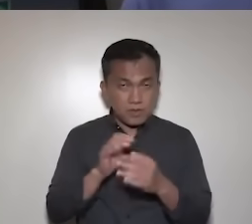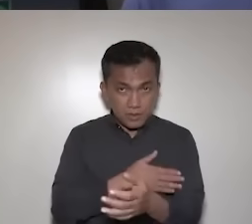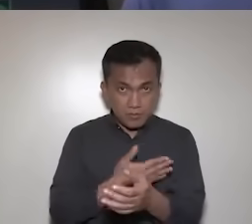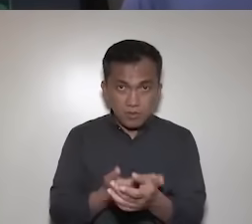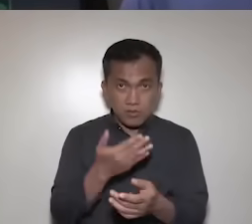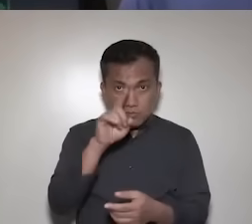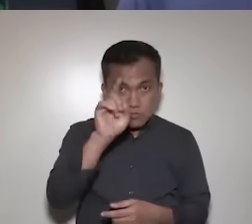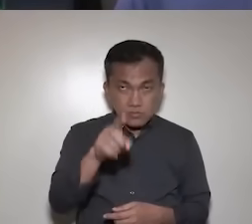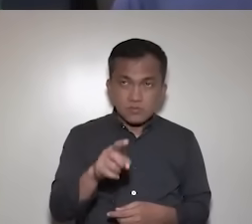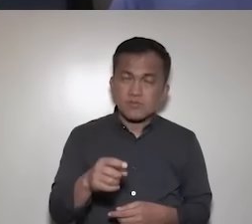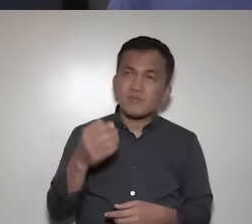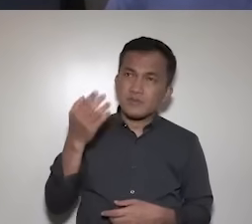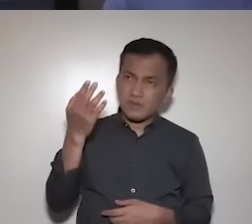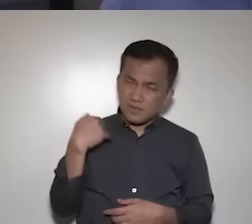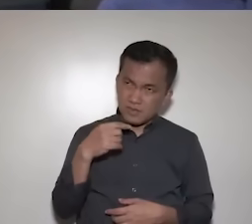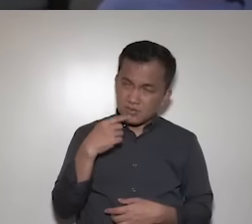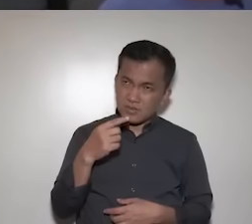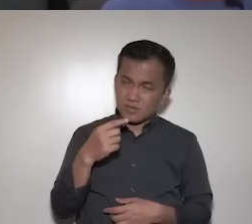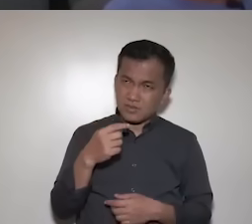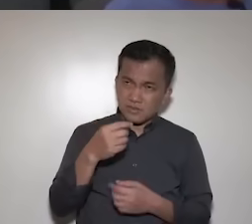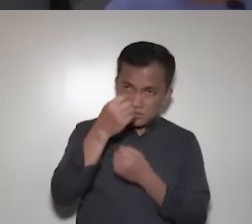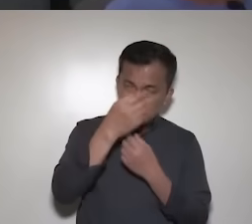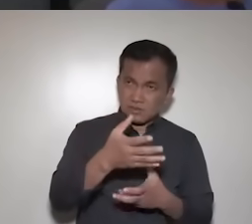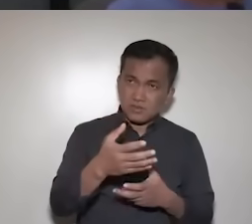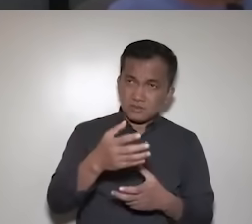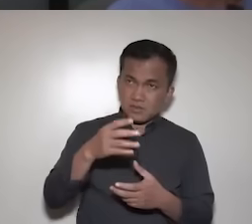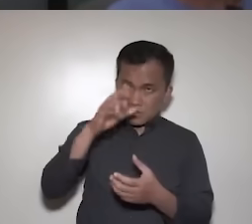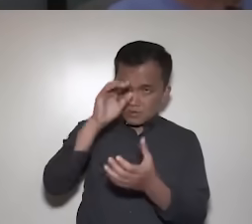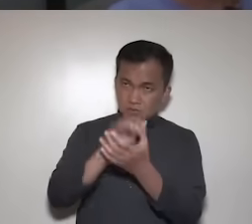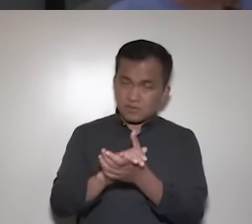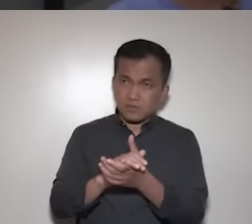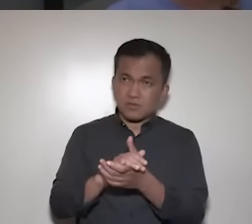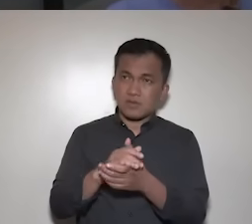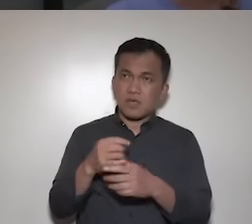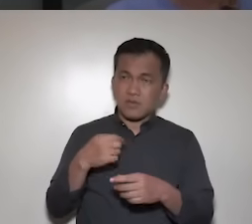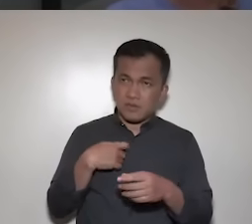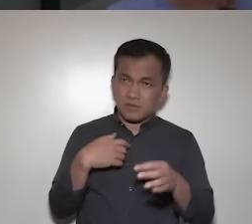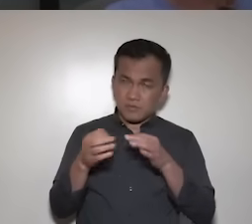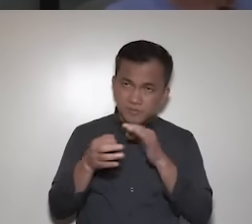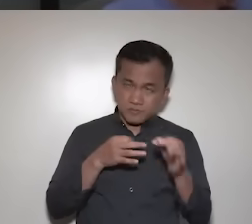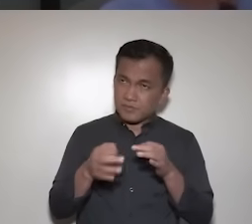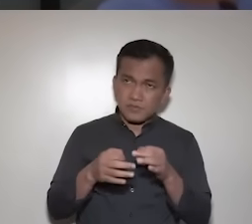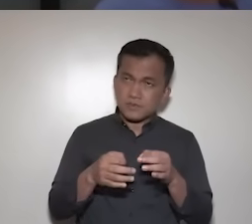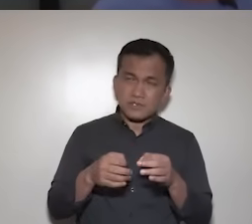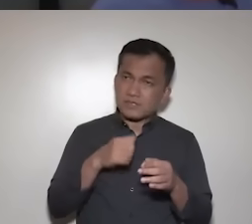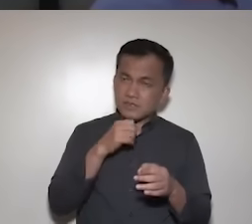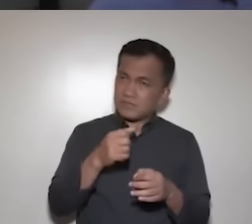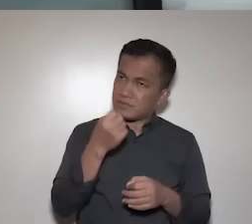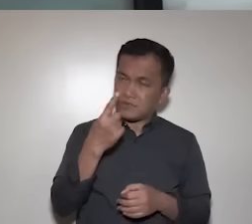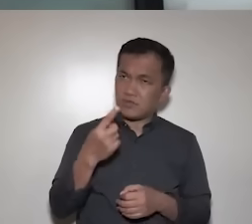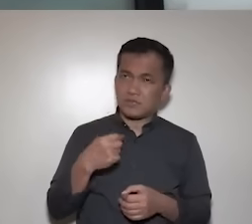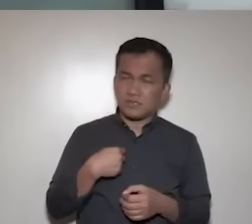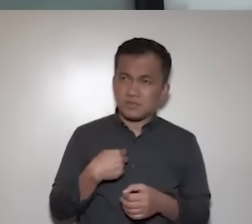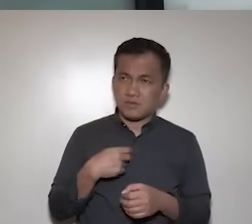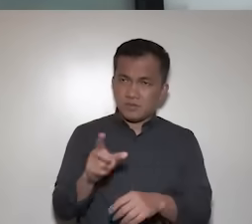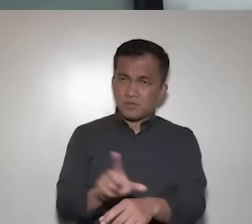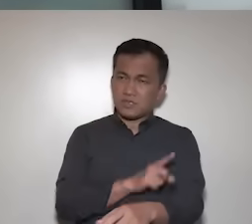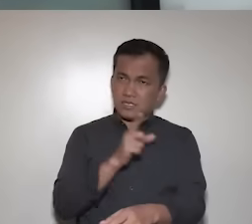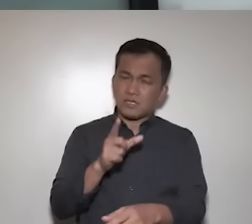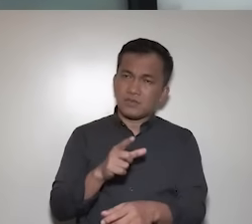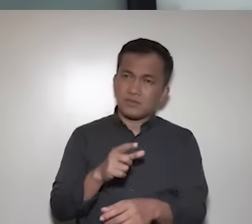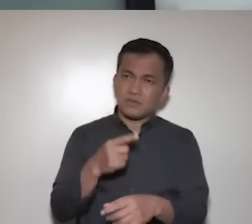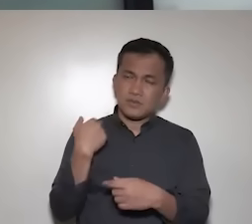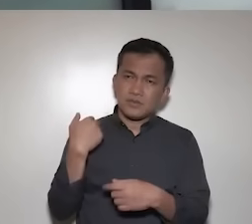mo. Dati na pong inanok sa mister ko po yan, sir. Tapos pinaliwanag ko po sa kanya. Hindi siya naniniwala sa akin. Matagal na po yun,